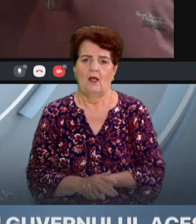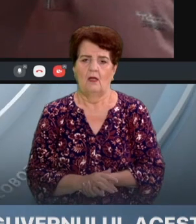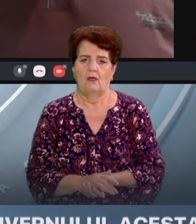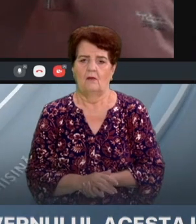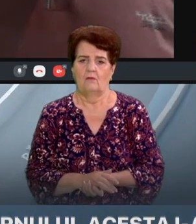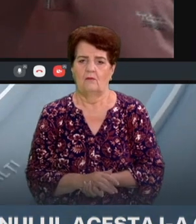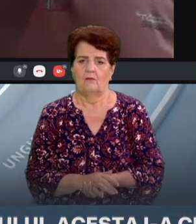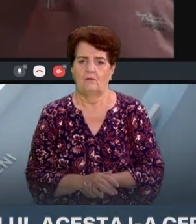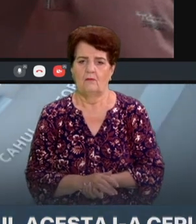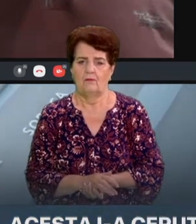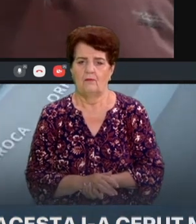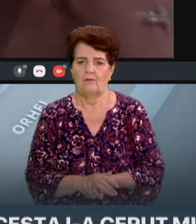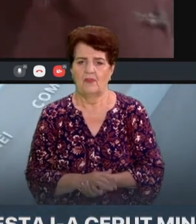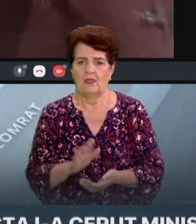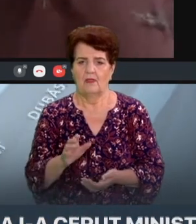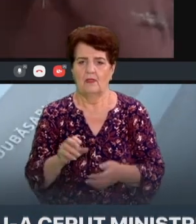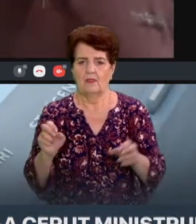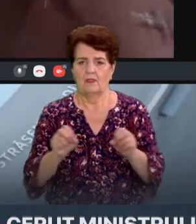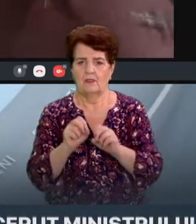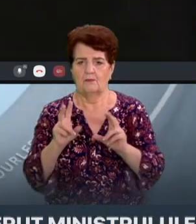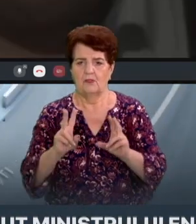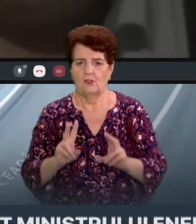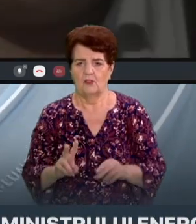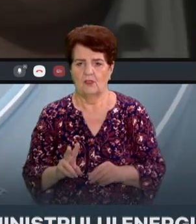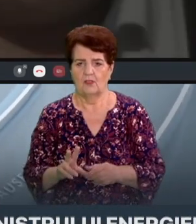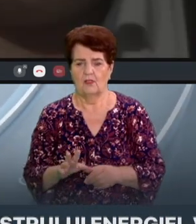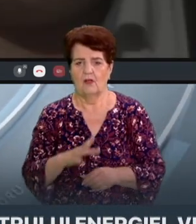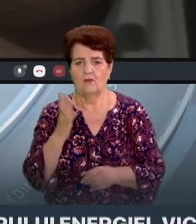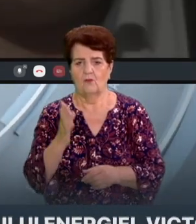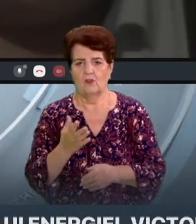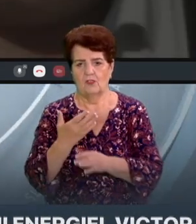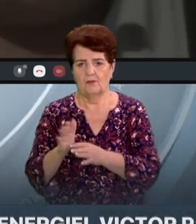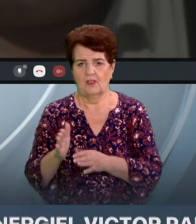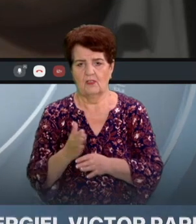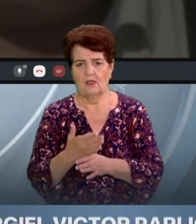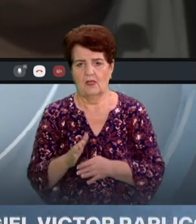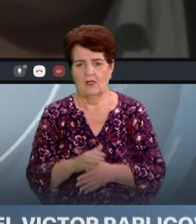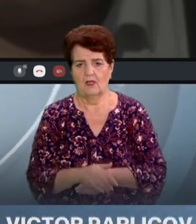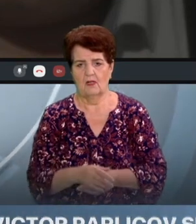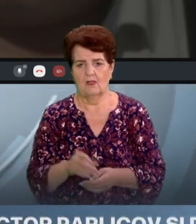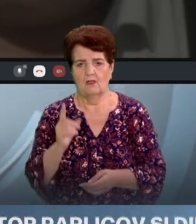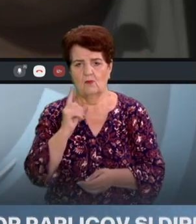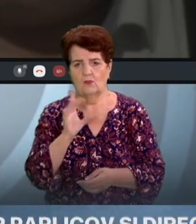în special pentru către spital a fost încă așa aseară.